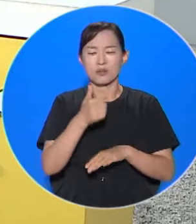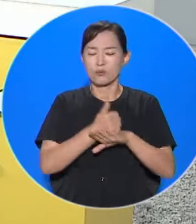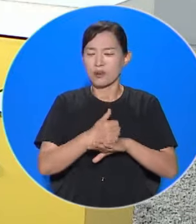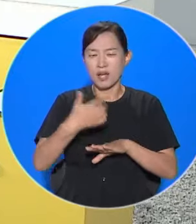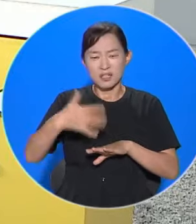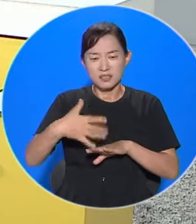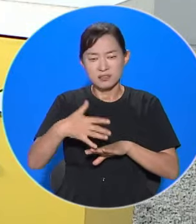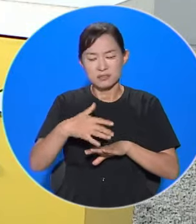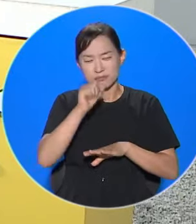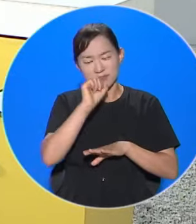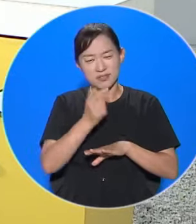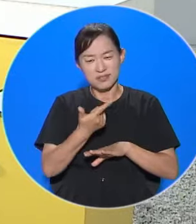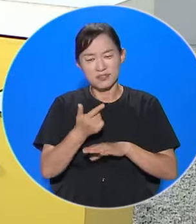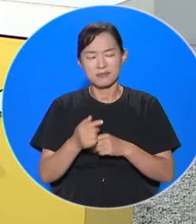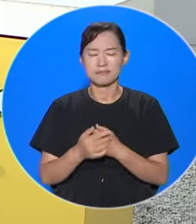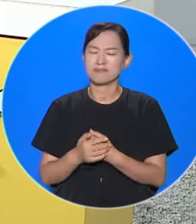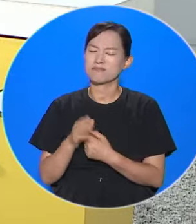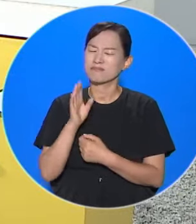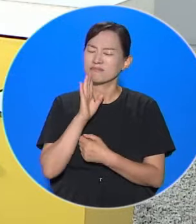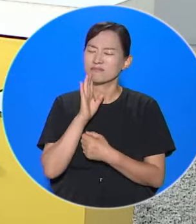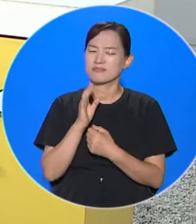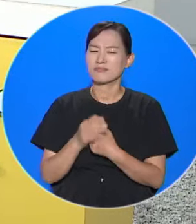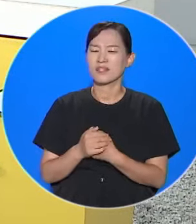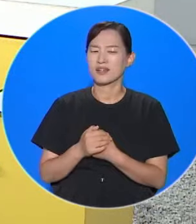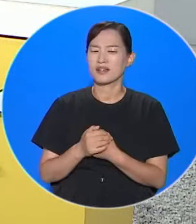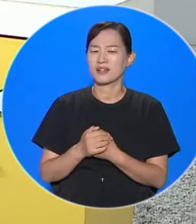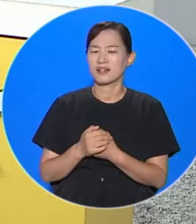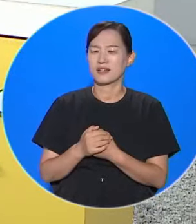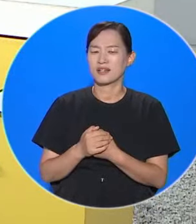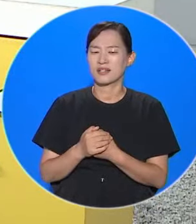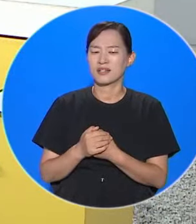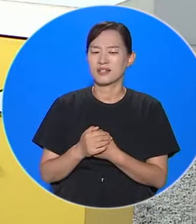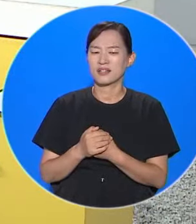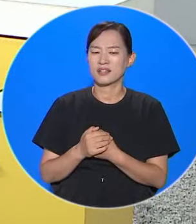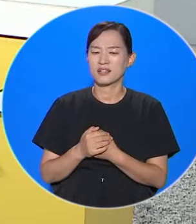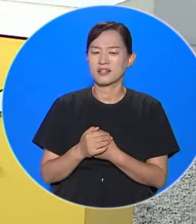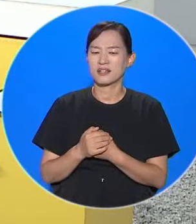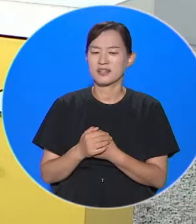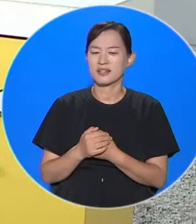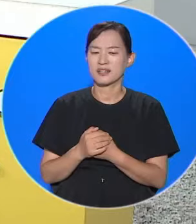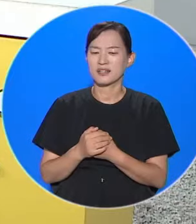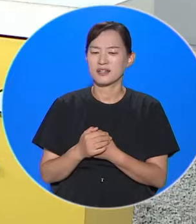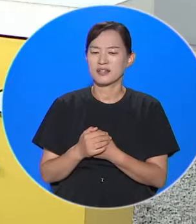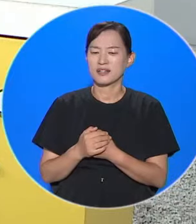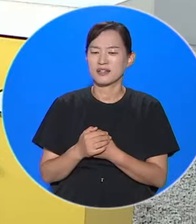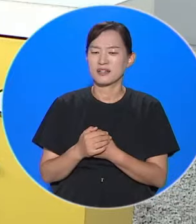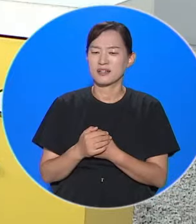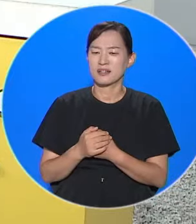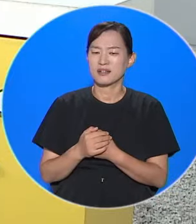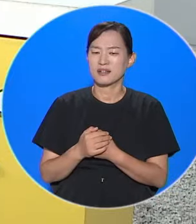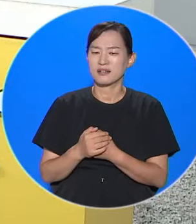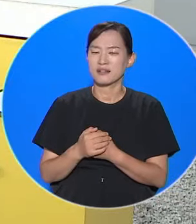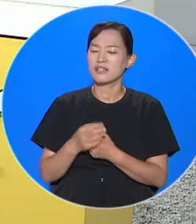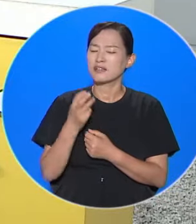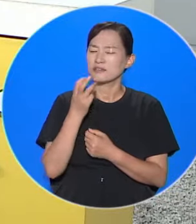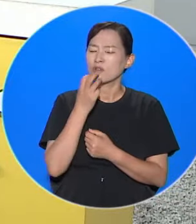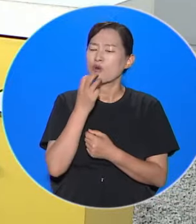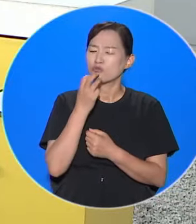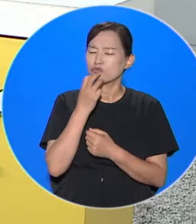못 얻으셨나 봐요. 네, 최근에 지난달에 네. 이제 시험관 시술을 해보려고 네.